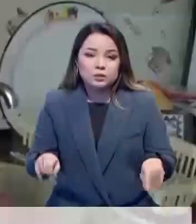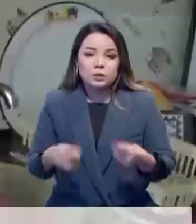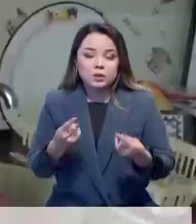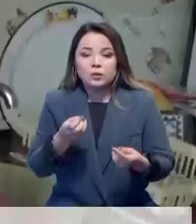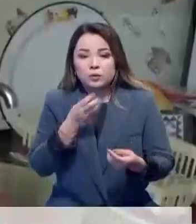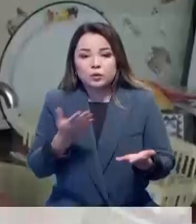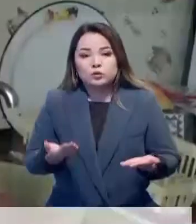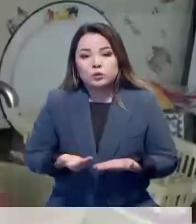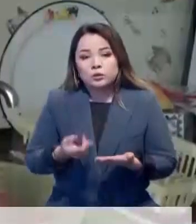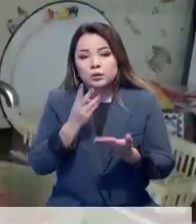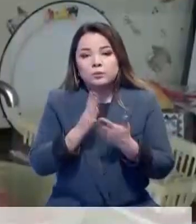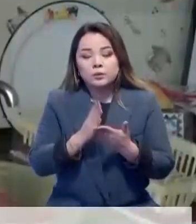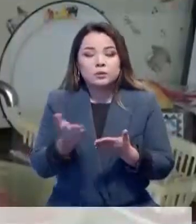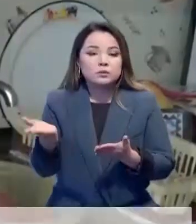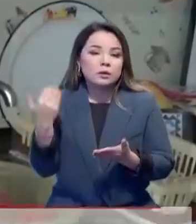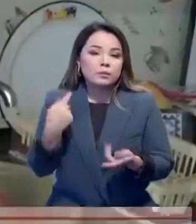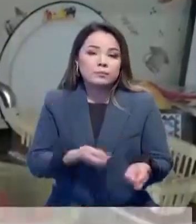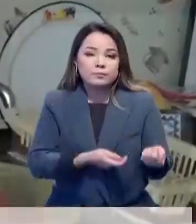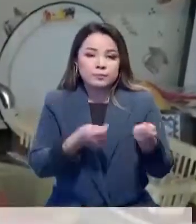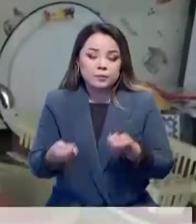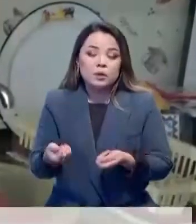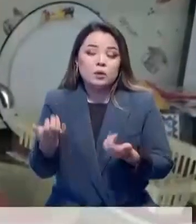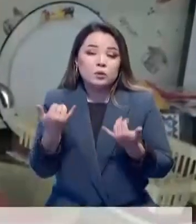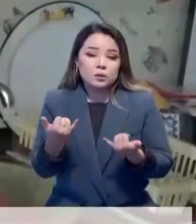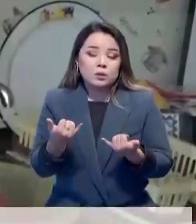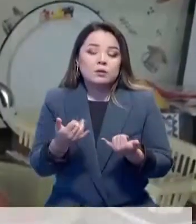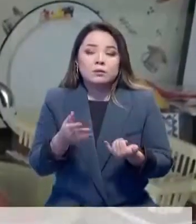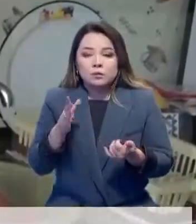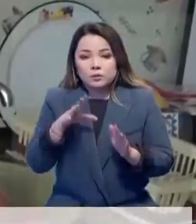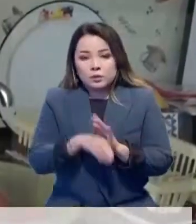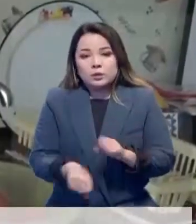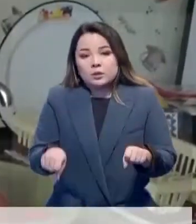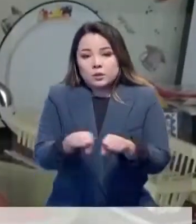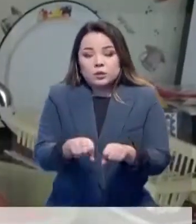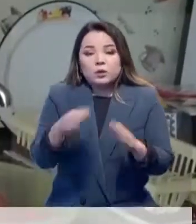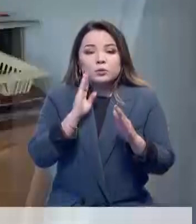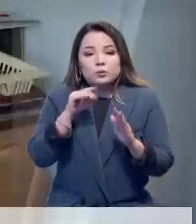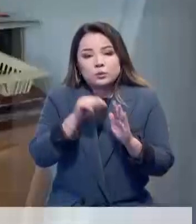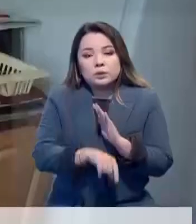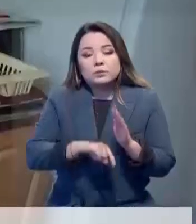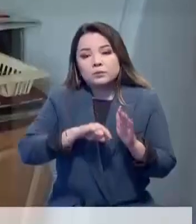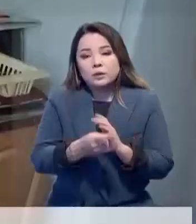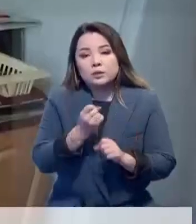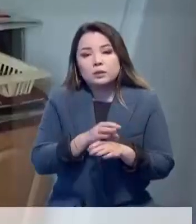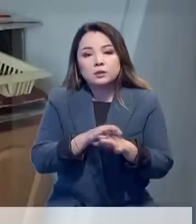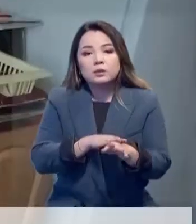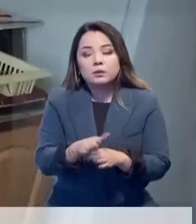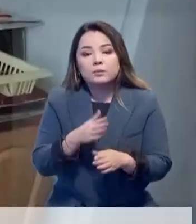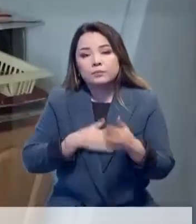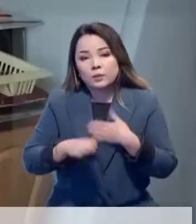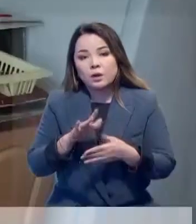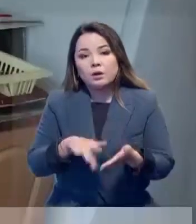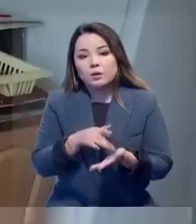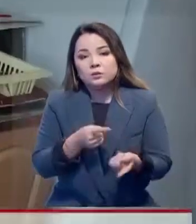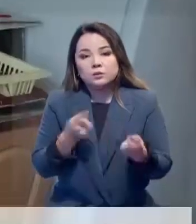отыр. Пайдаланған котлованнан әкелетінбіз. Қазір жақсы, енді су кіріп тұр, бізге ешқандай проблема жоқ. Қалаға бармай отырғанымызда сол, енді